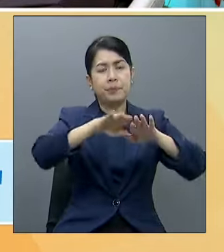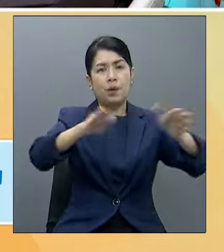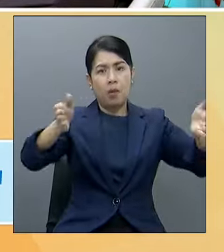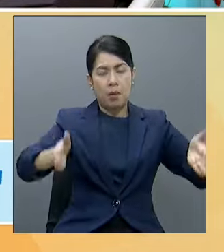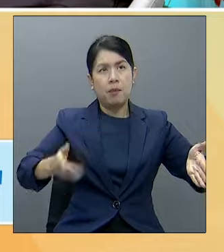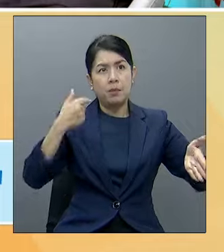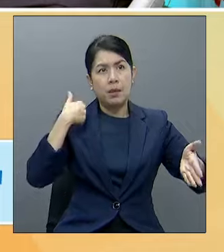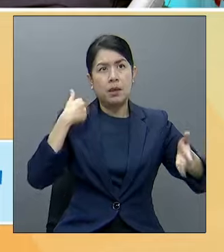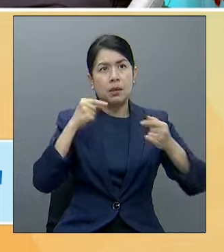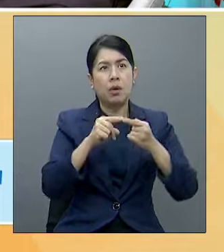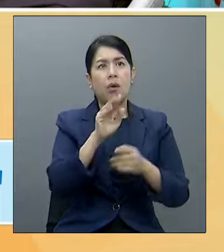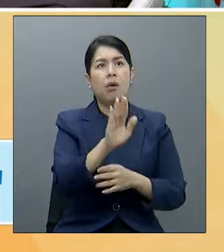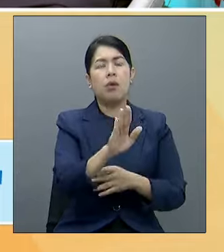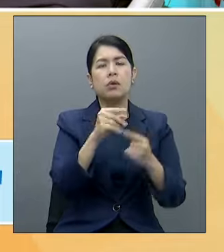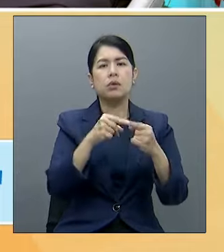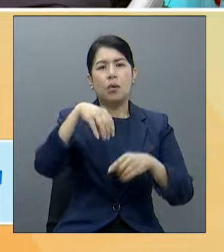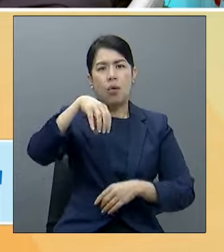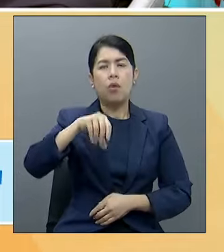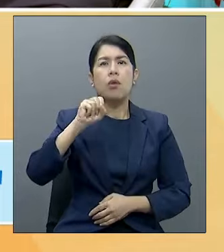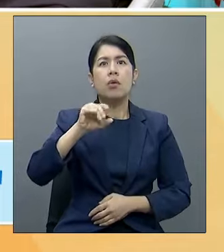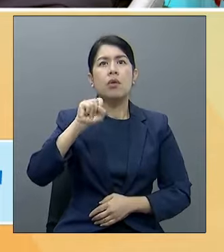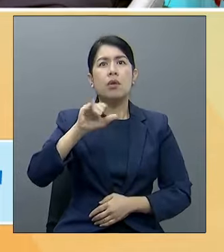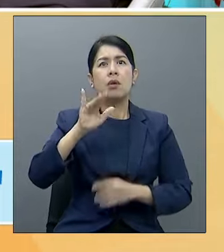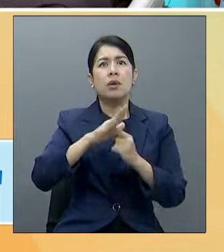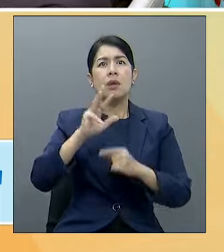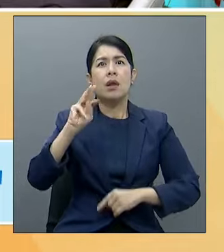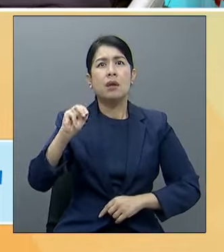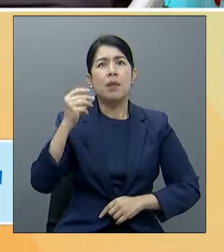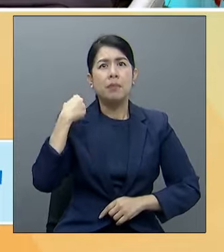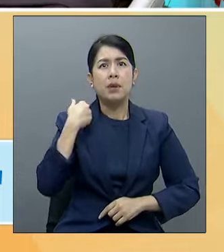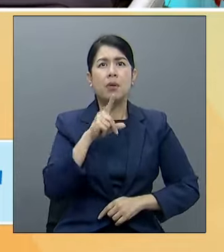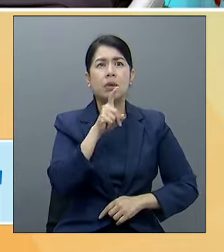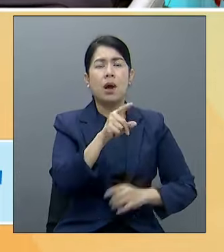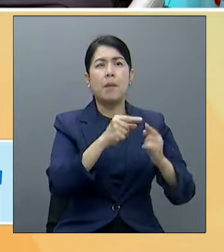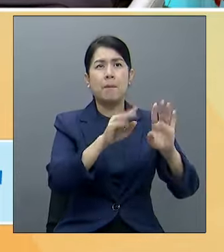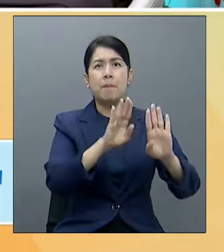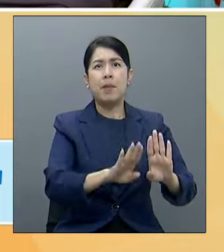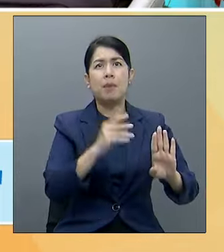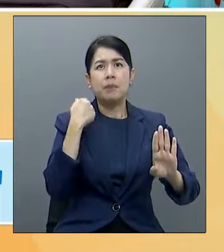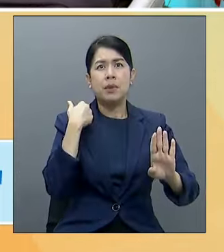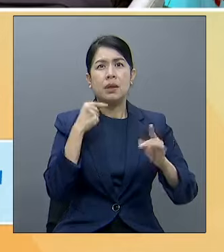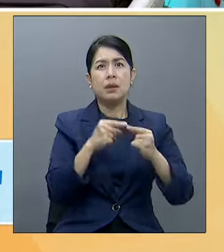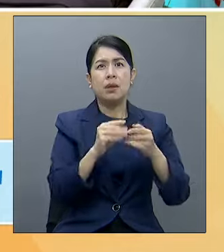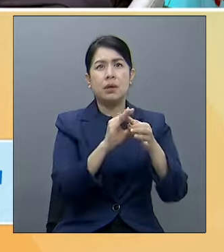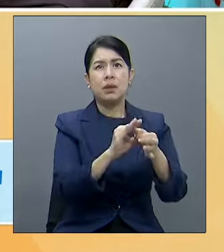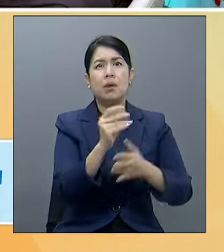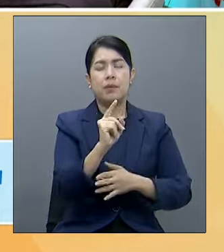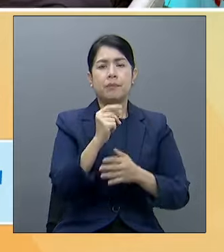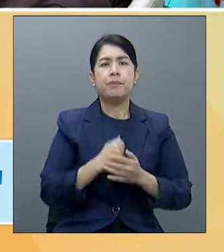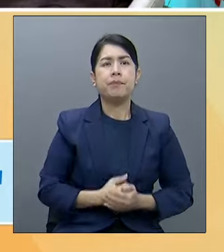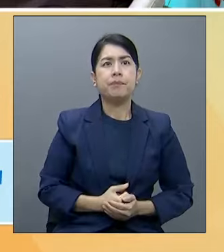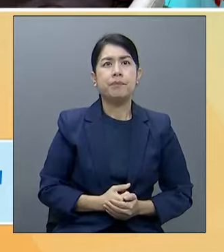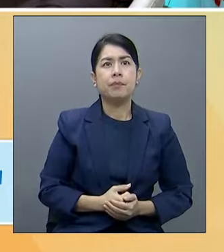เรามีการเตรียมกันไว้ก่อนหรือเปล่าคะ ทราบไหมคะว่าโพแดนเป็นสัญลักษณ์ของอะไร ไม่ทราบ โพแดนจริงๆนอกจ